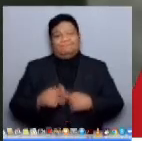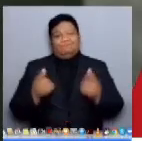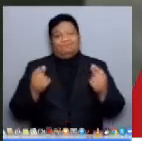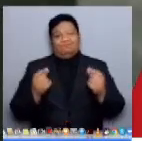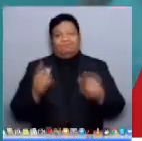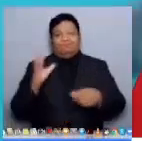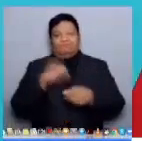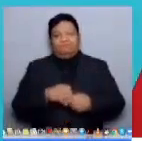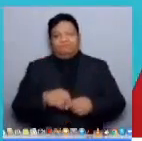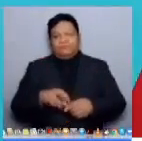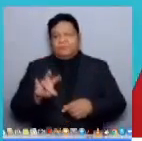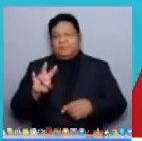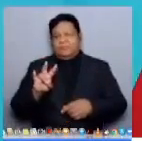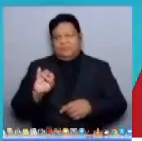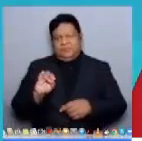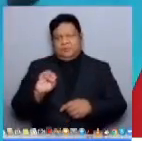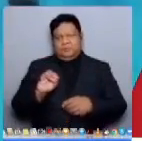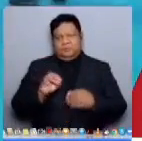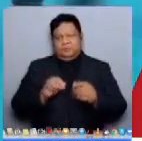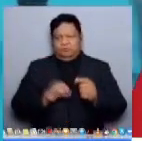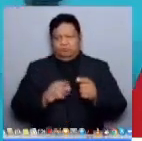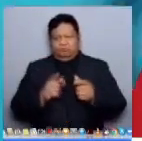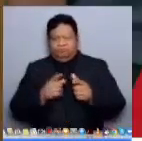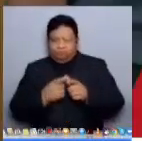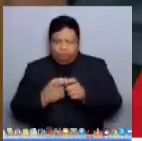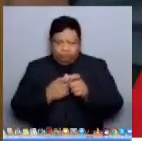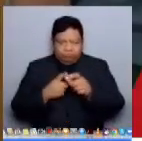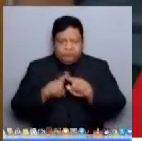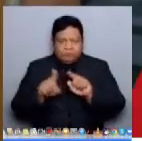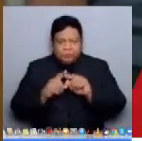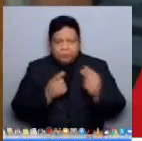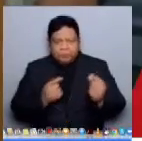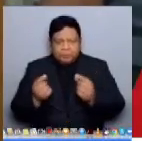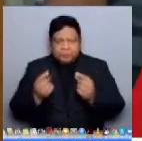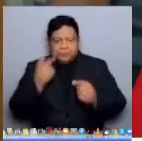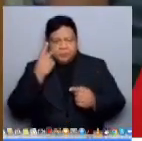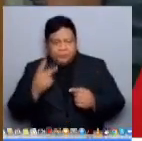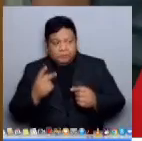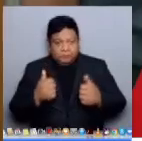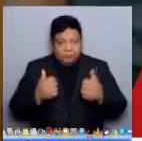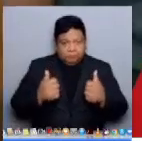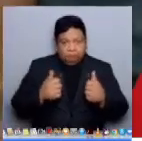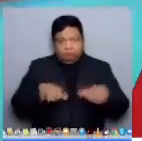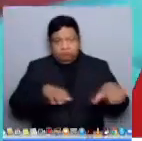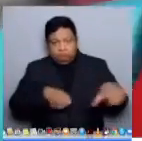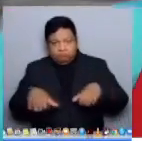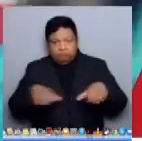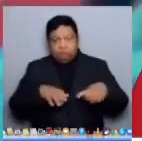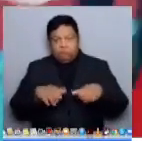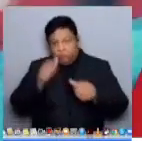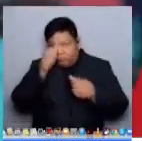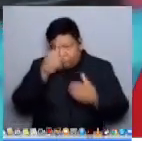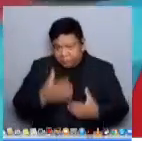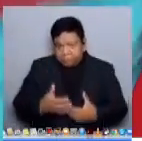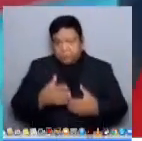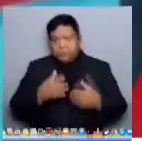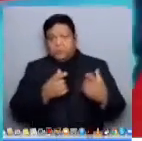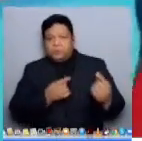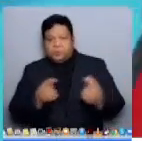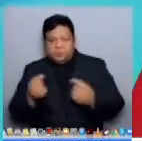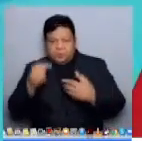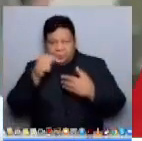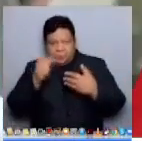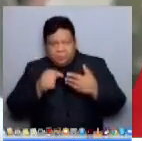habang tinitingnan ng judges sa kanilang physical appearance, agility, tracking, obedience at herding. Mga nag-stand out,